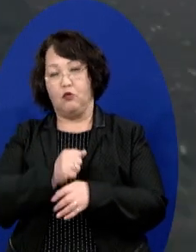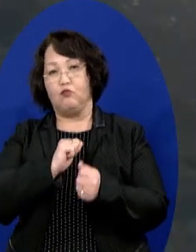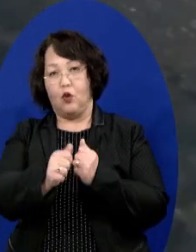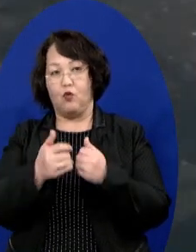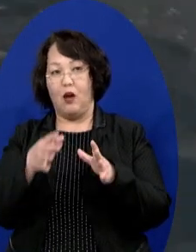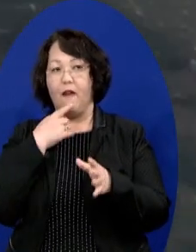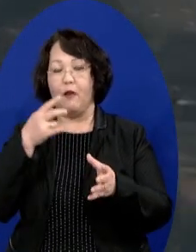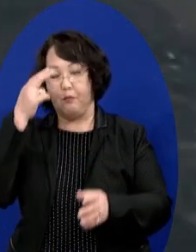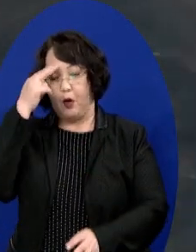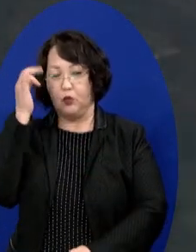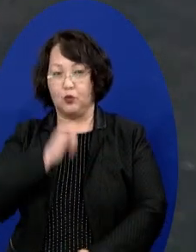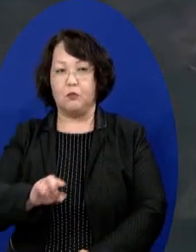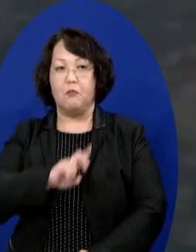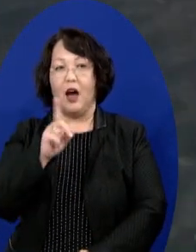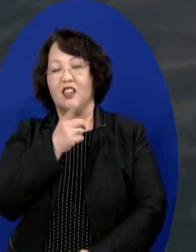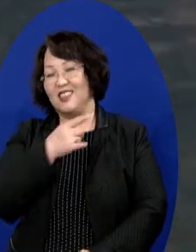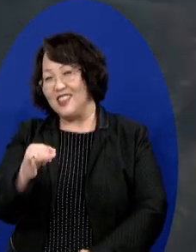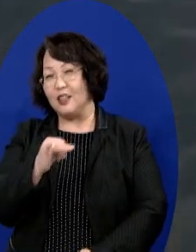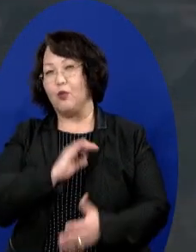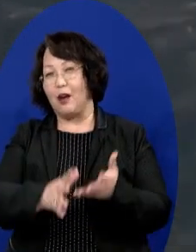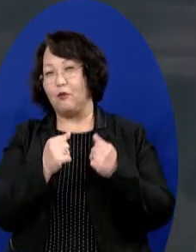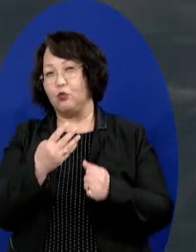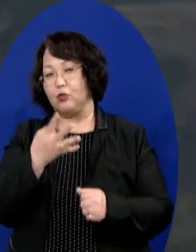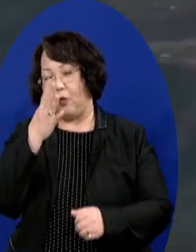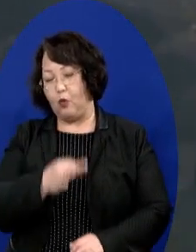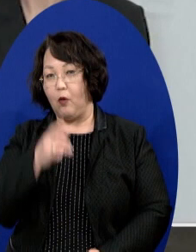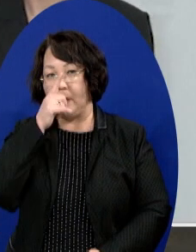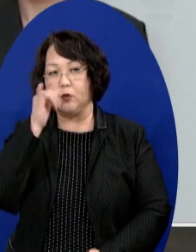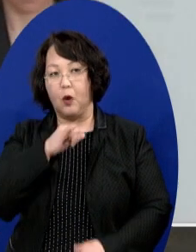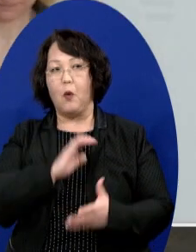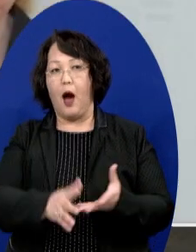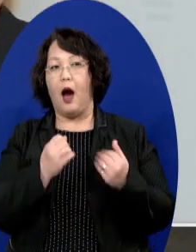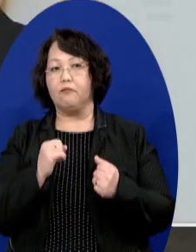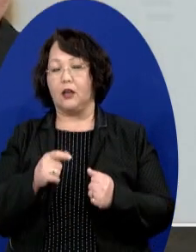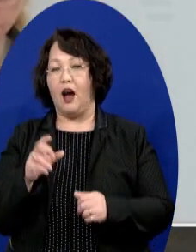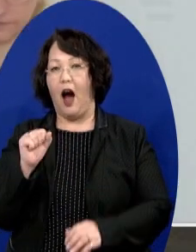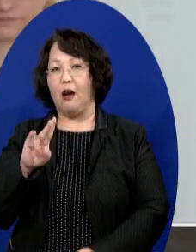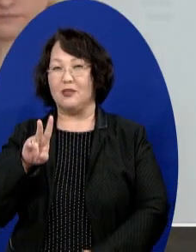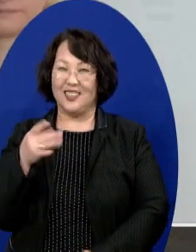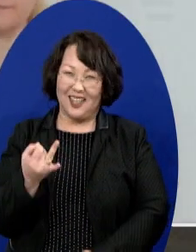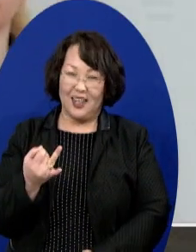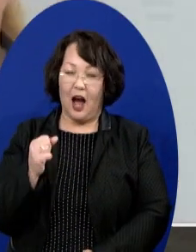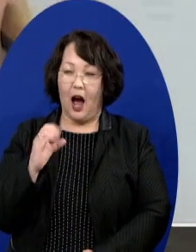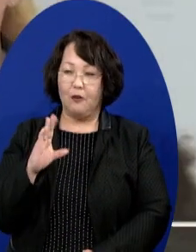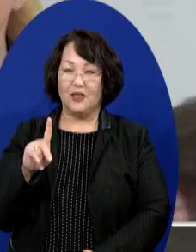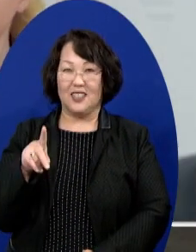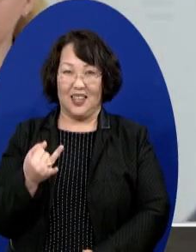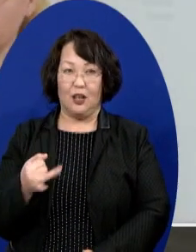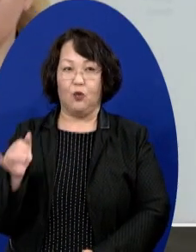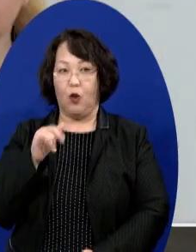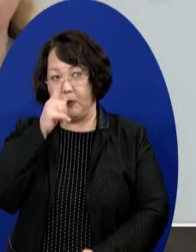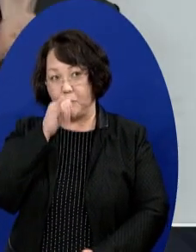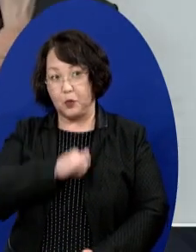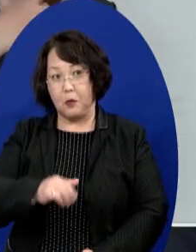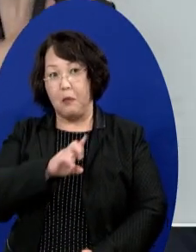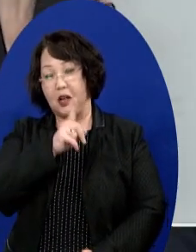Харин Польш улс байгалийн хий хэрэглээнийхээ 45% Москвагаас авч байна. Харин Австри улс Оросоос авч байгаа байгалийн хийн төлбөр тооцоог